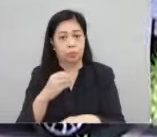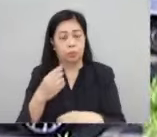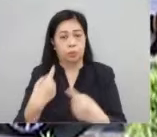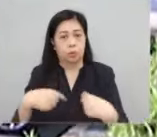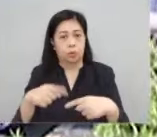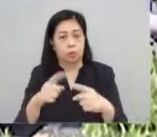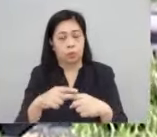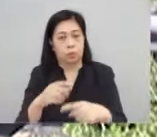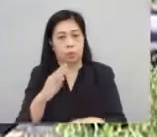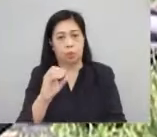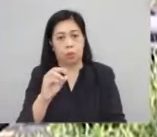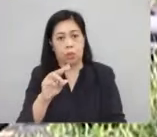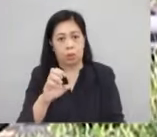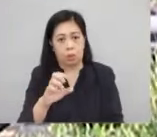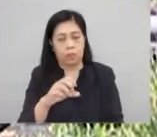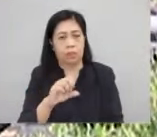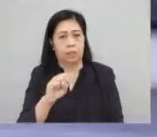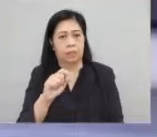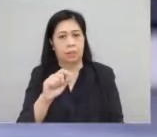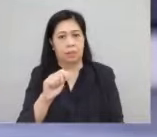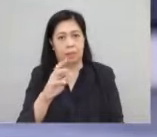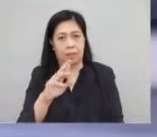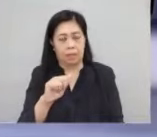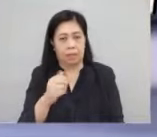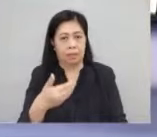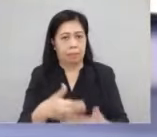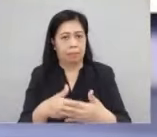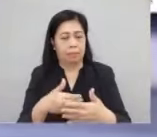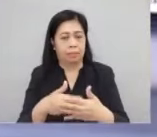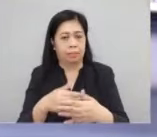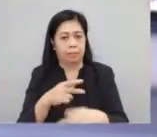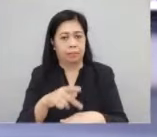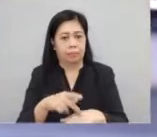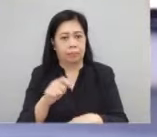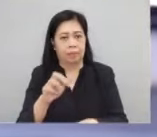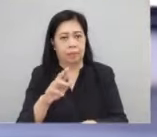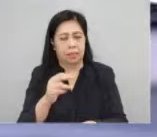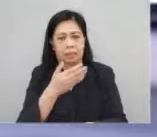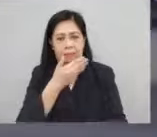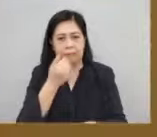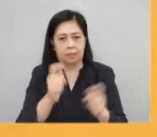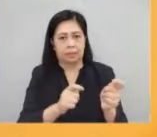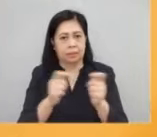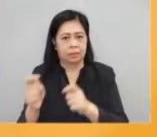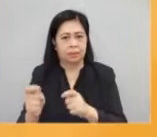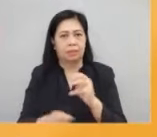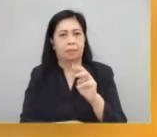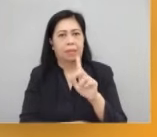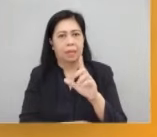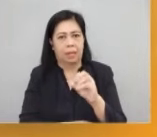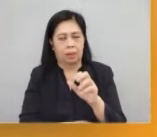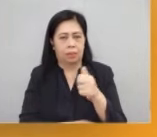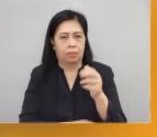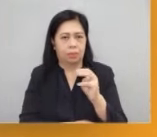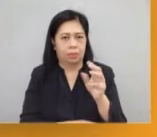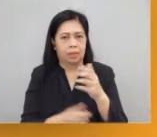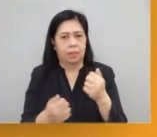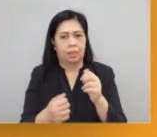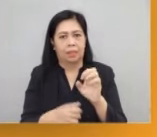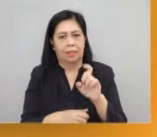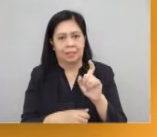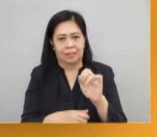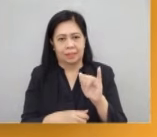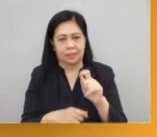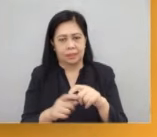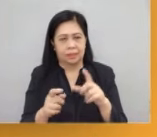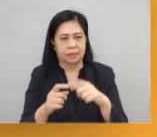Maria, Bulacan na malapit sa Philippine Arena, dumaan na lang sa Marilao at Tambubong exits. Sa isang post naman sa X, nag-share ang Seventeen ng